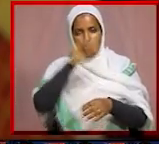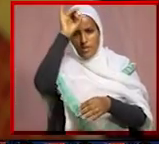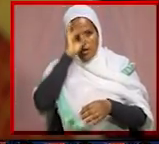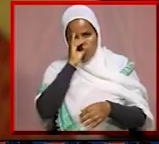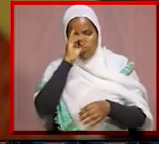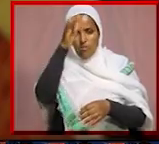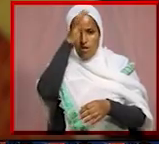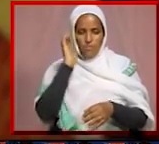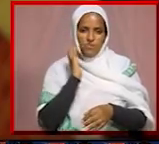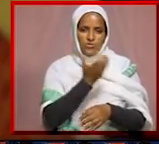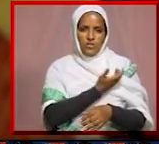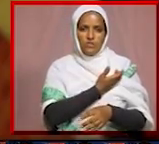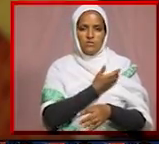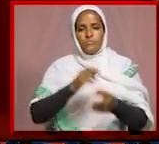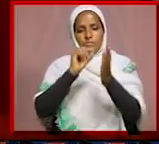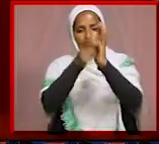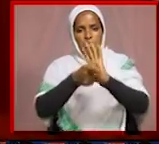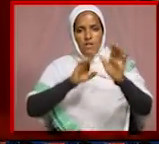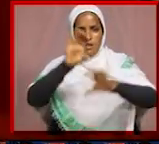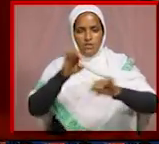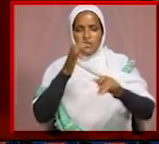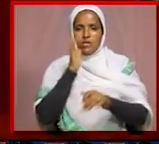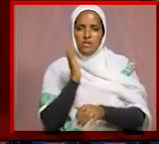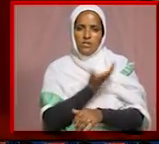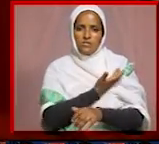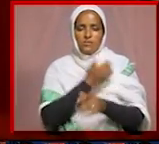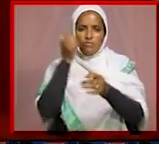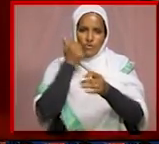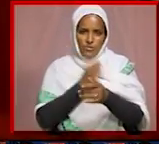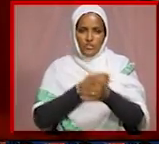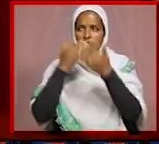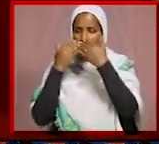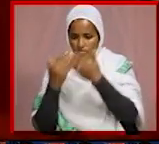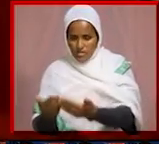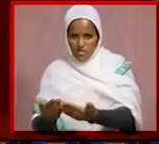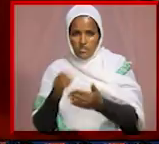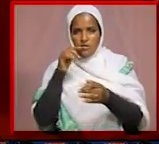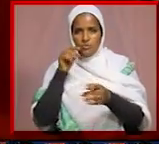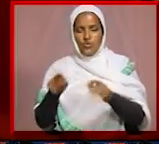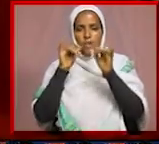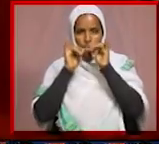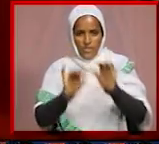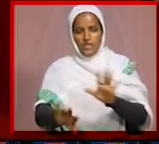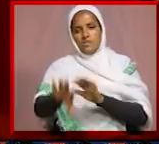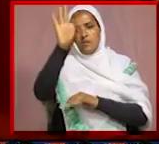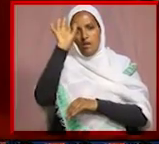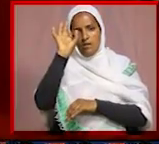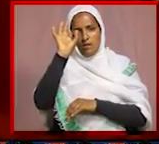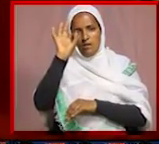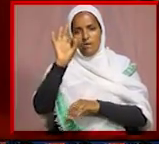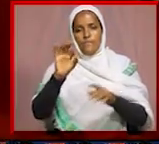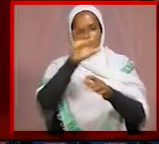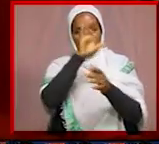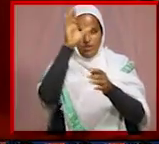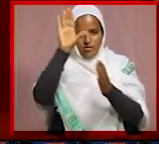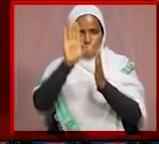ሊቃውንቱን አባቶቻችንን አብነት አድርገን እናታችንን እመቤታችንን እያመሰገንን ከእርሷ በረከትን እናገኛለን።